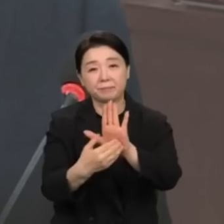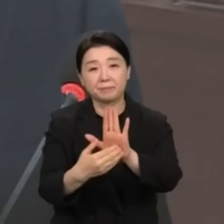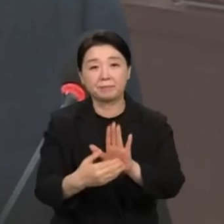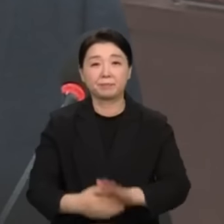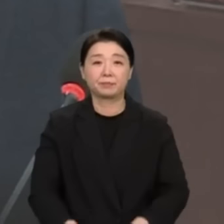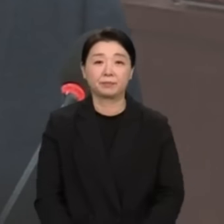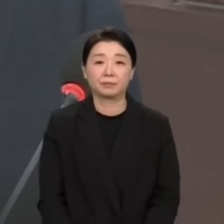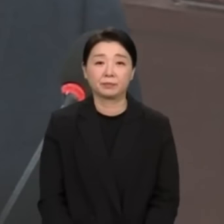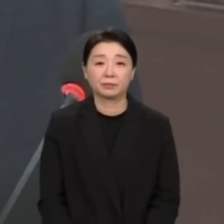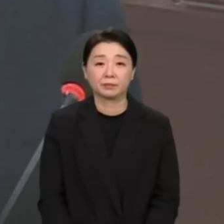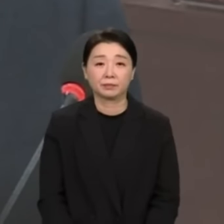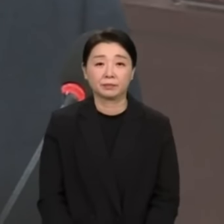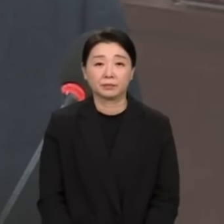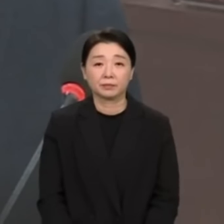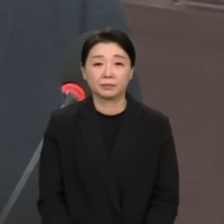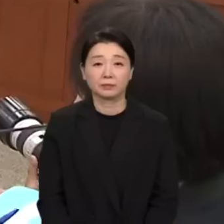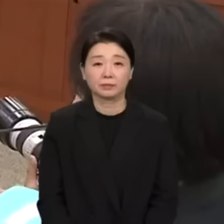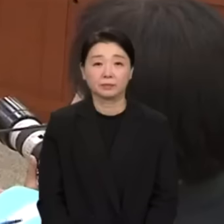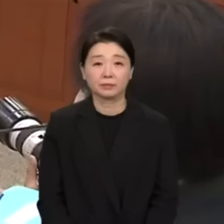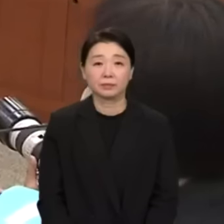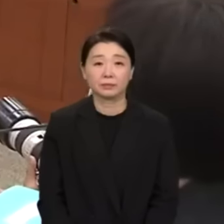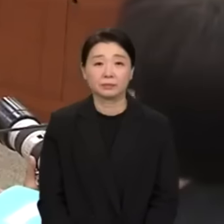이어서 이희정 기자입니다.